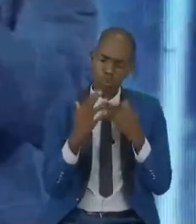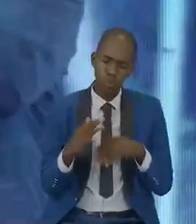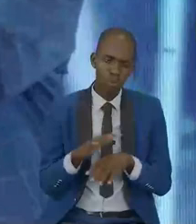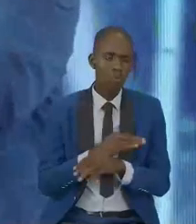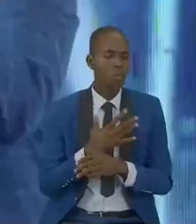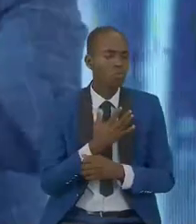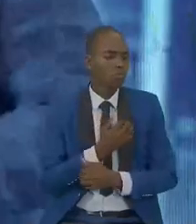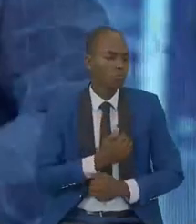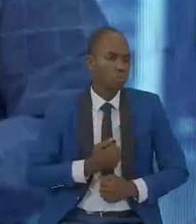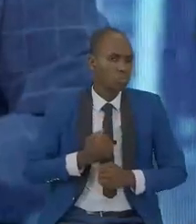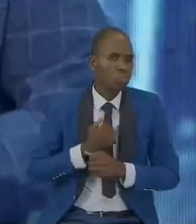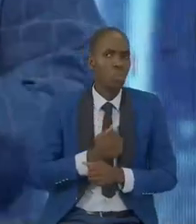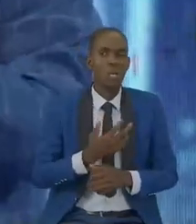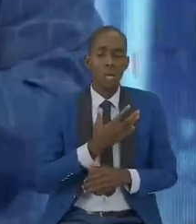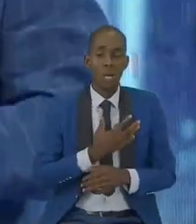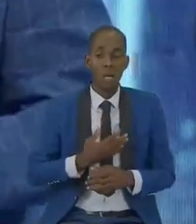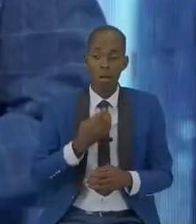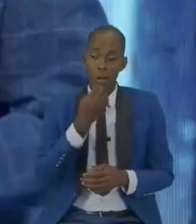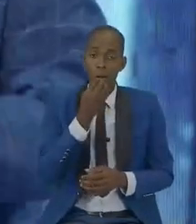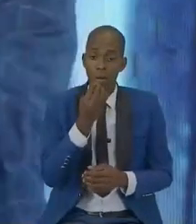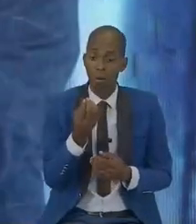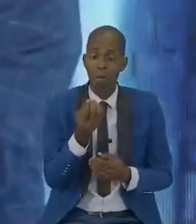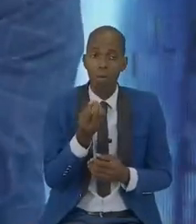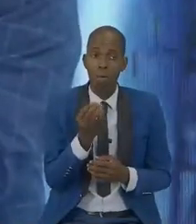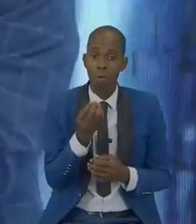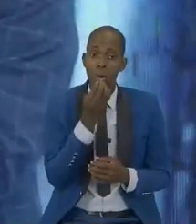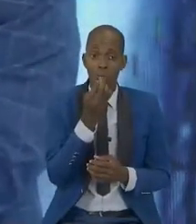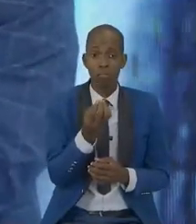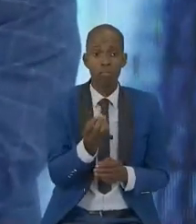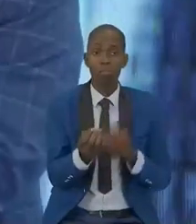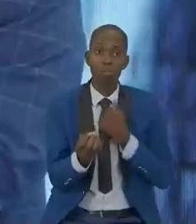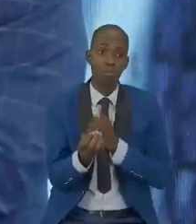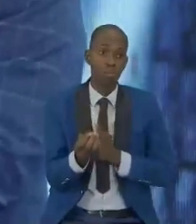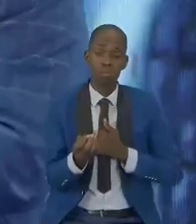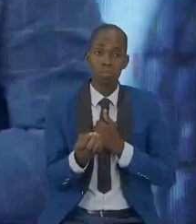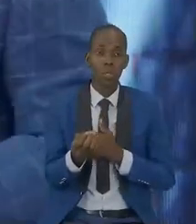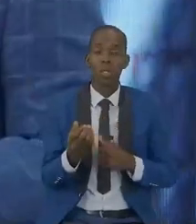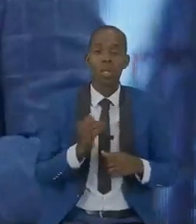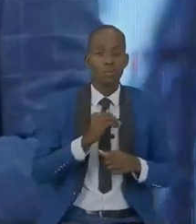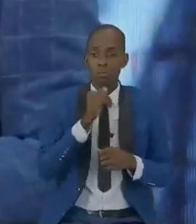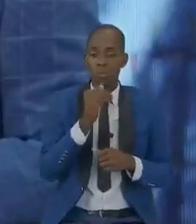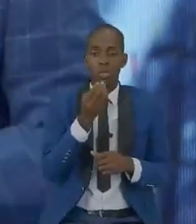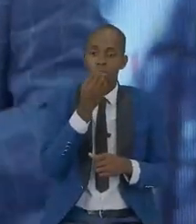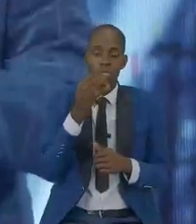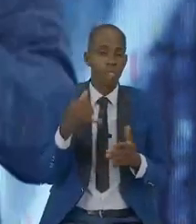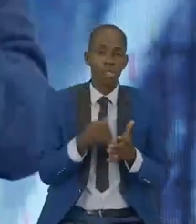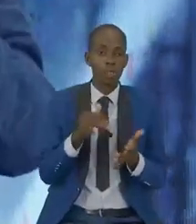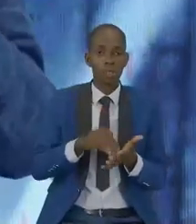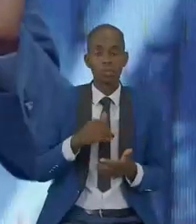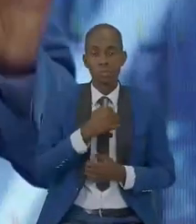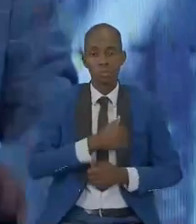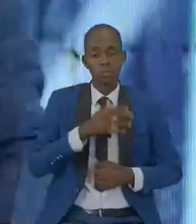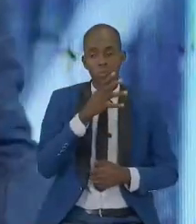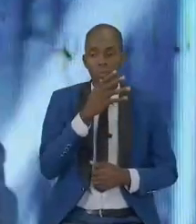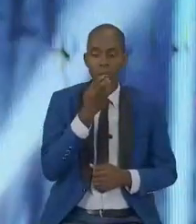l'enfant, si confus, alors il s'est attristé et